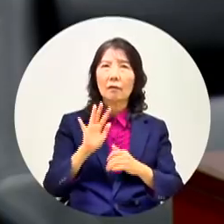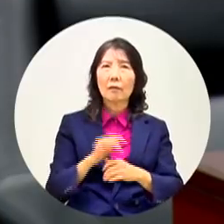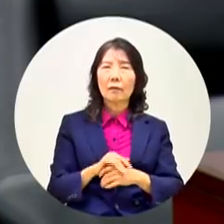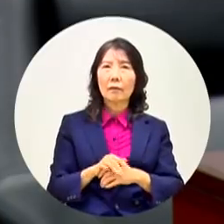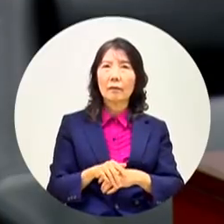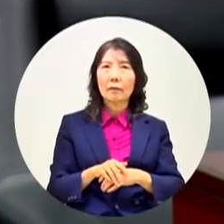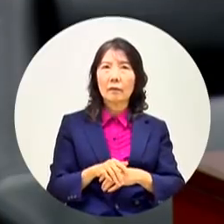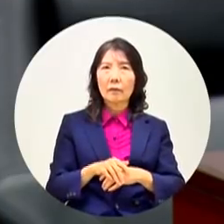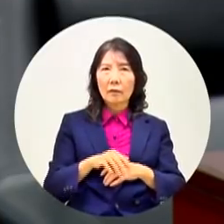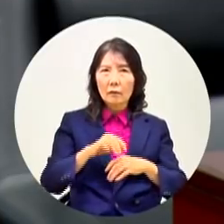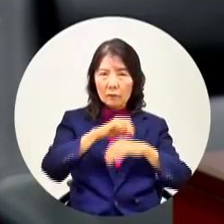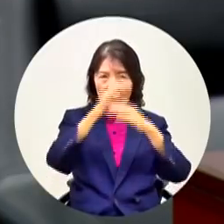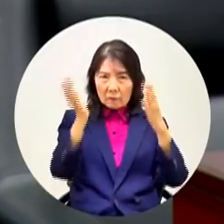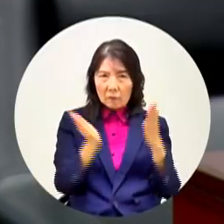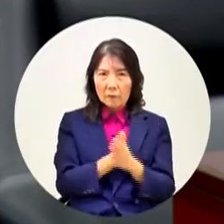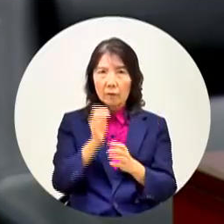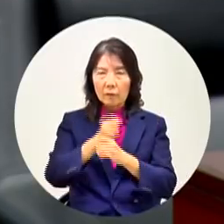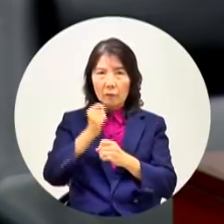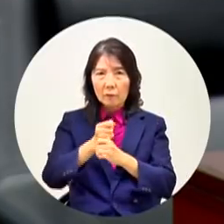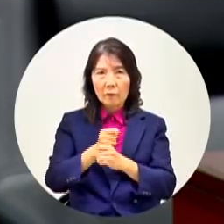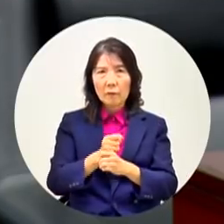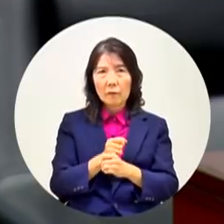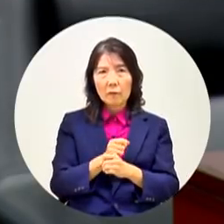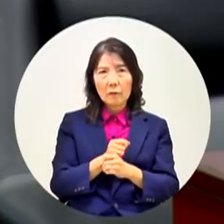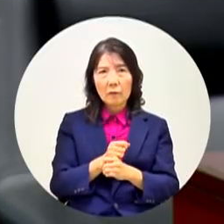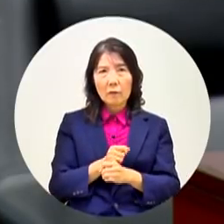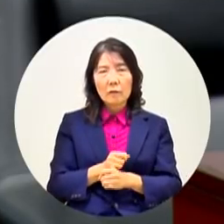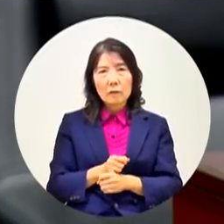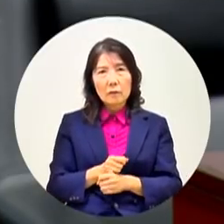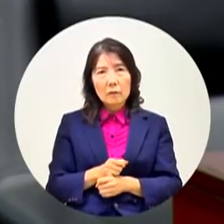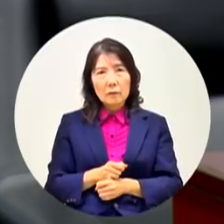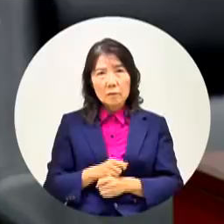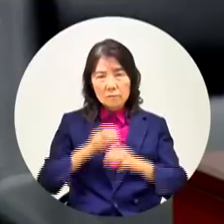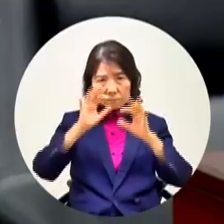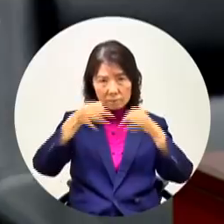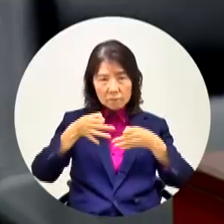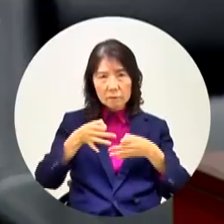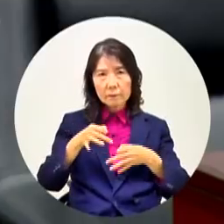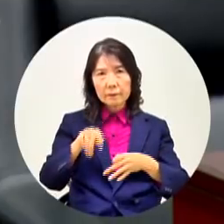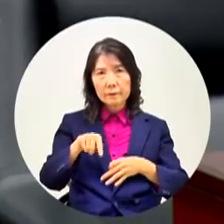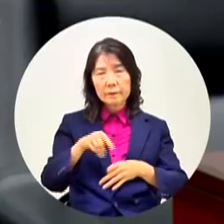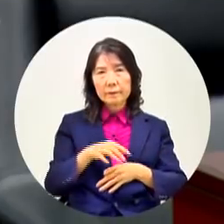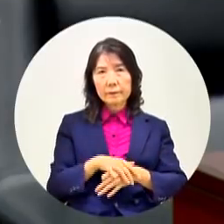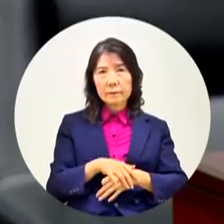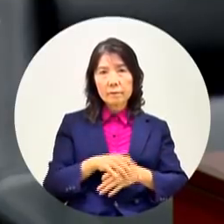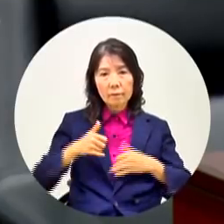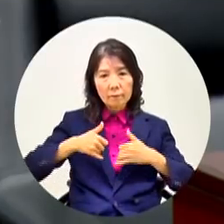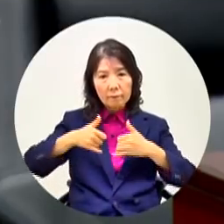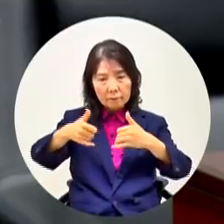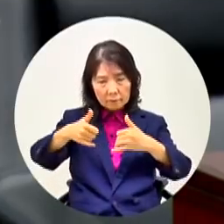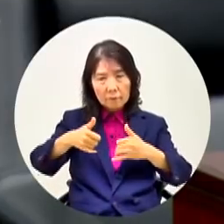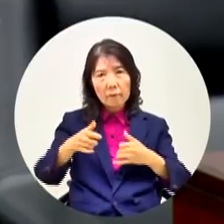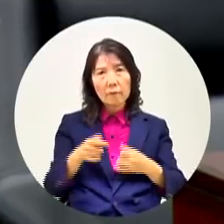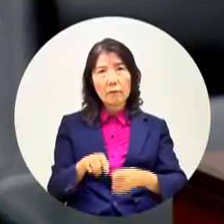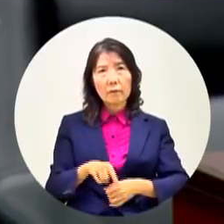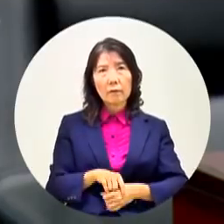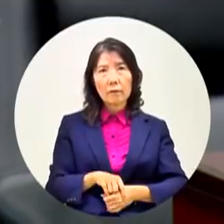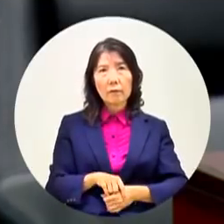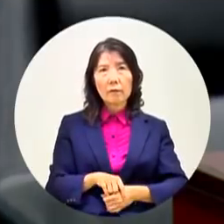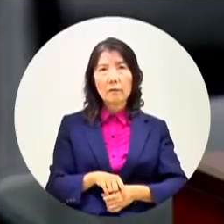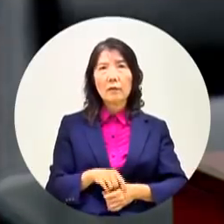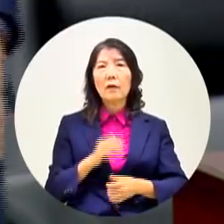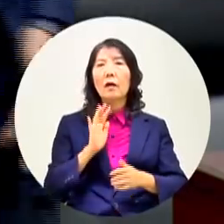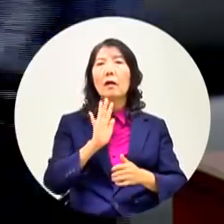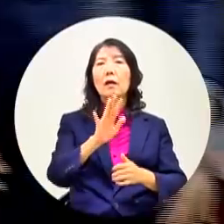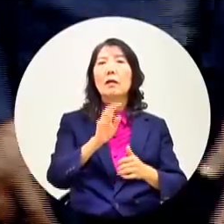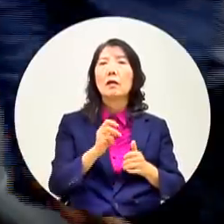业务上，我们怎样要来去检讨出这个路，咱莫去讲这是用工的，这是